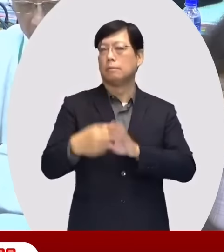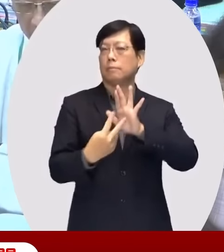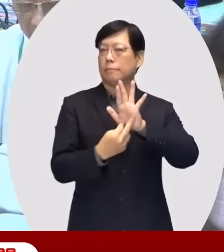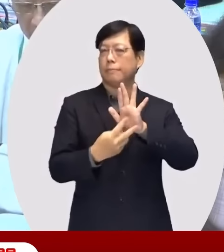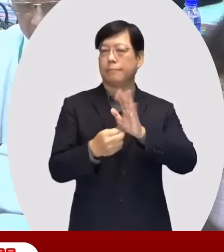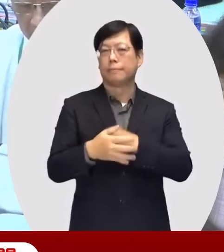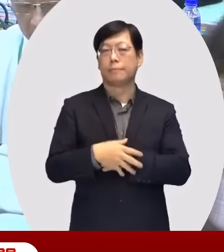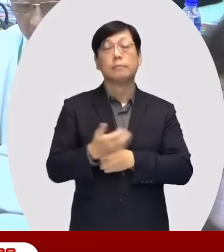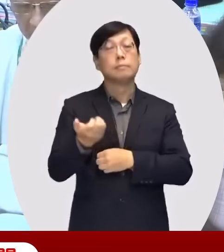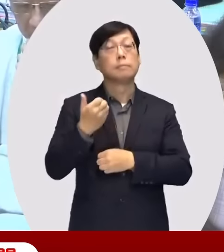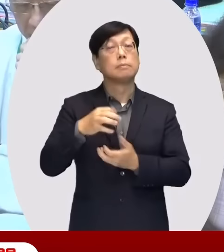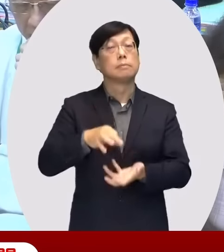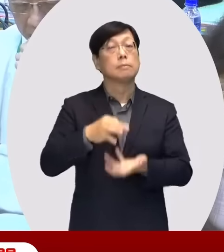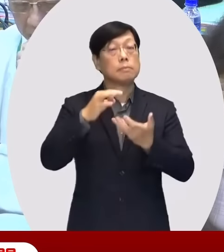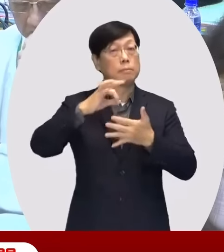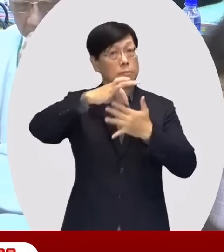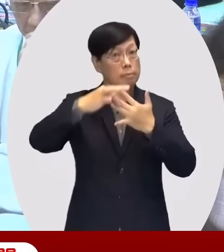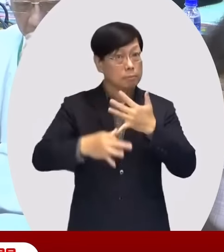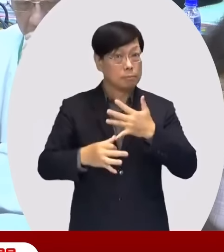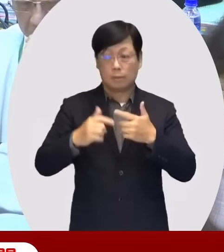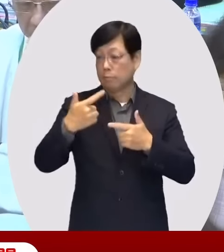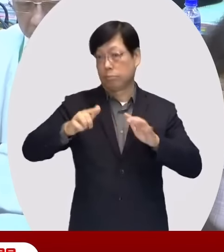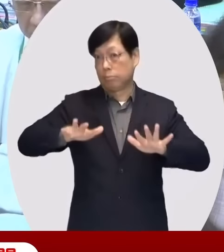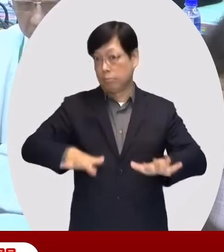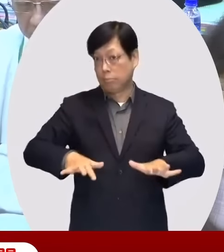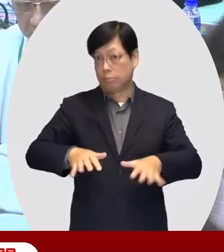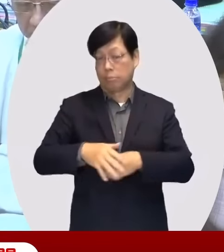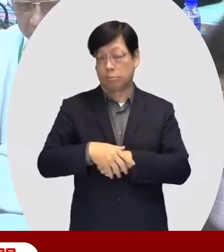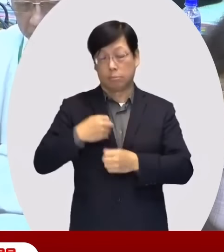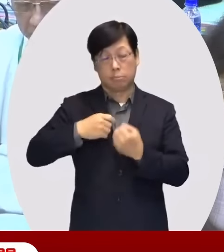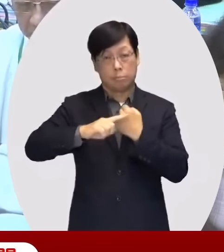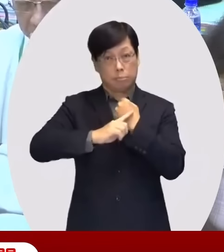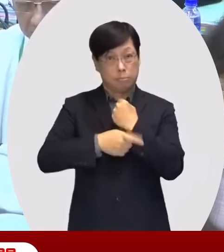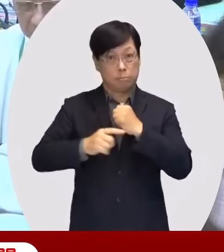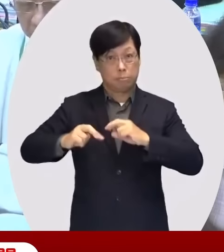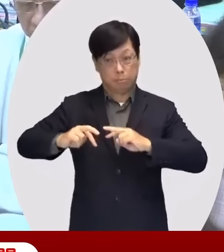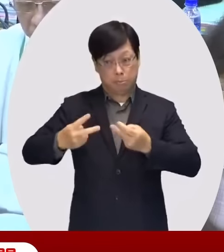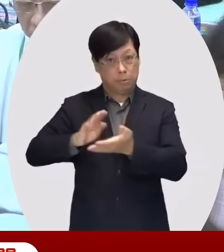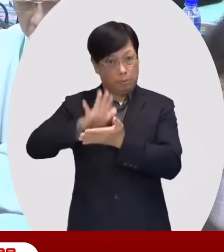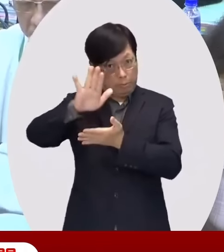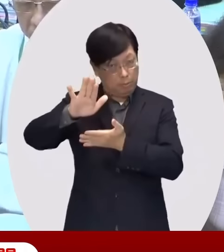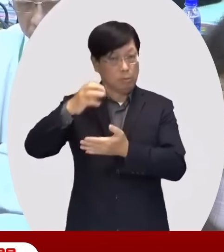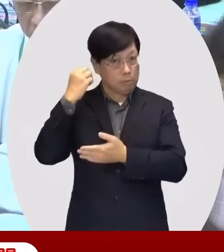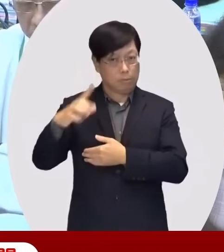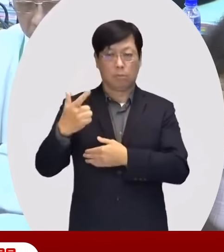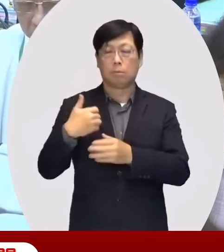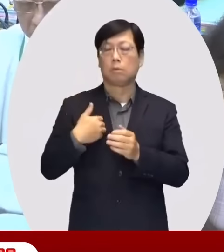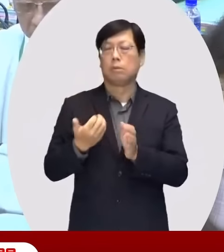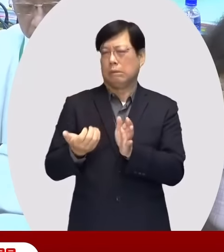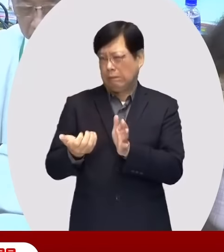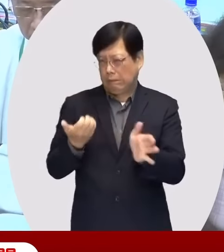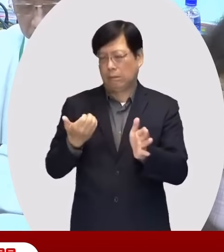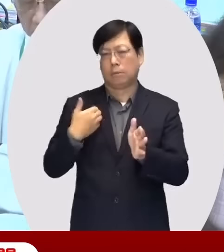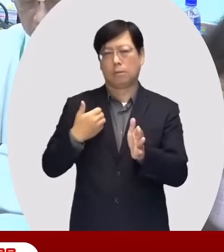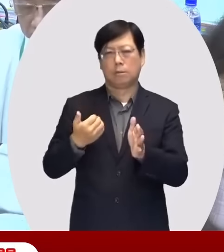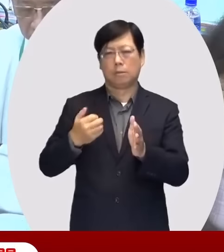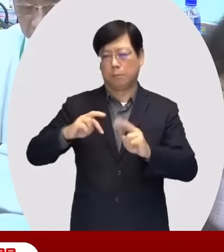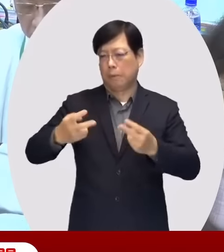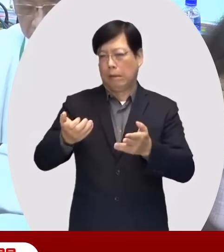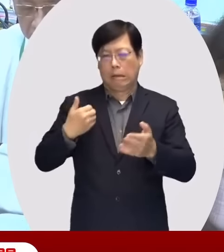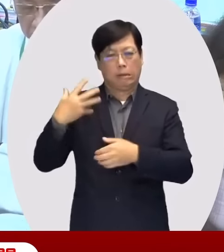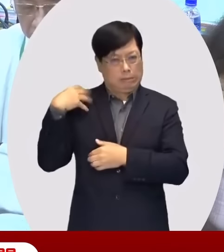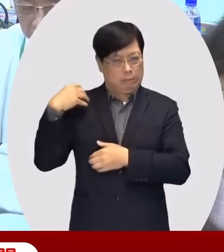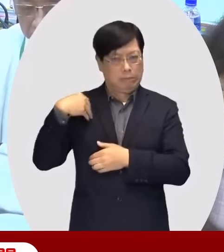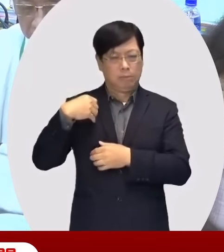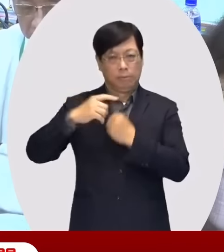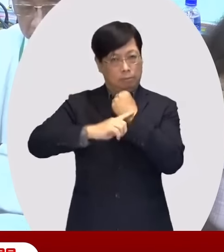须要再强调，我刚刚所讲的条文不是这一次修正以后的条文，而是修正以前